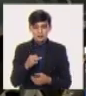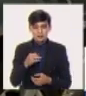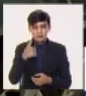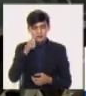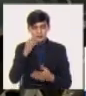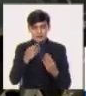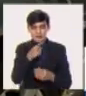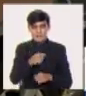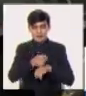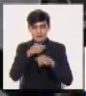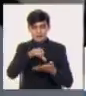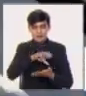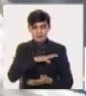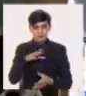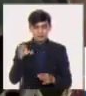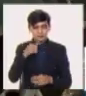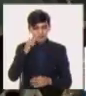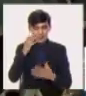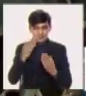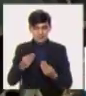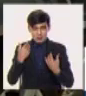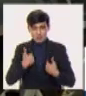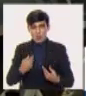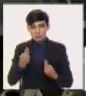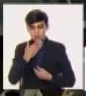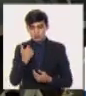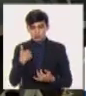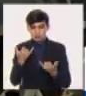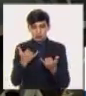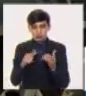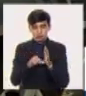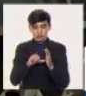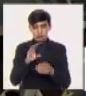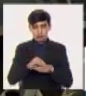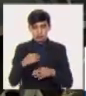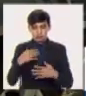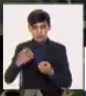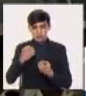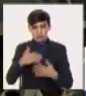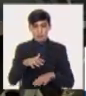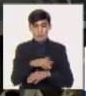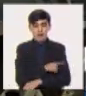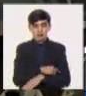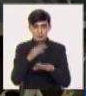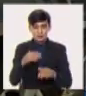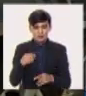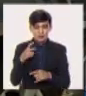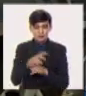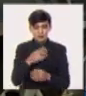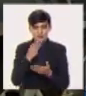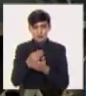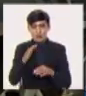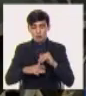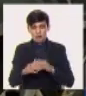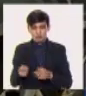Кеше мұнда митинг болған, кеше денелерін бермеген, бүгін анықтаманы енді алдық. Больница ажалдың ортасы, мен қабіршілердің қолына өз